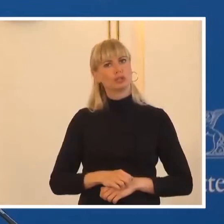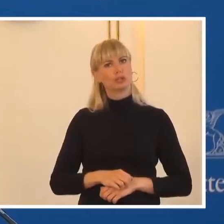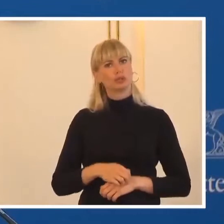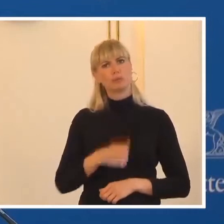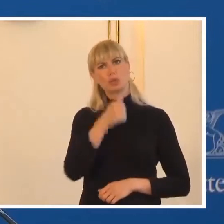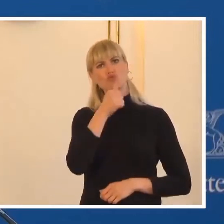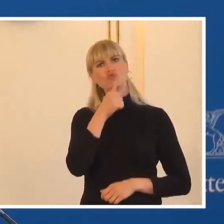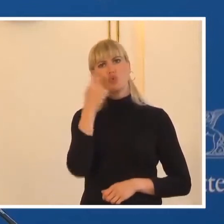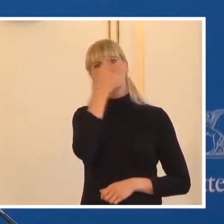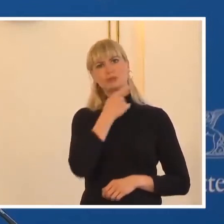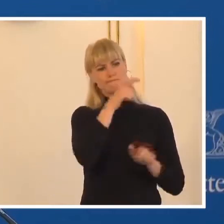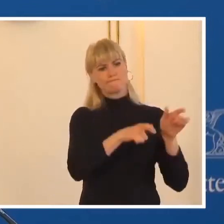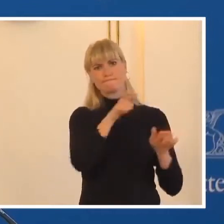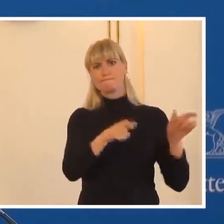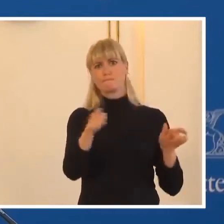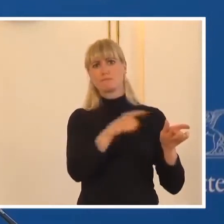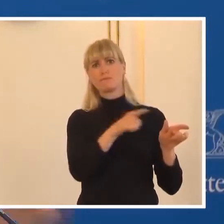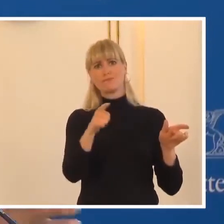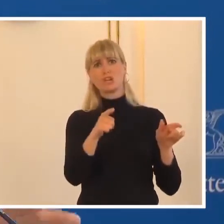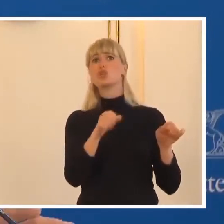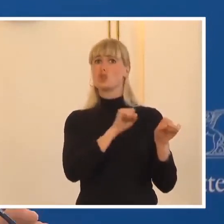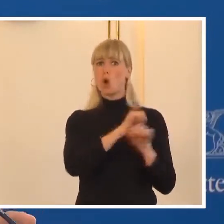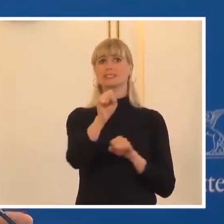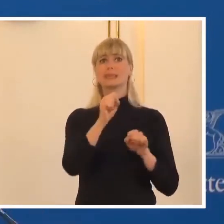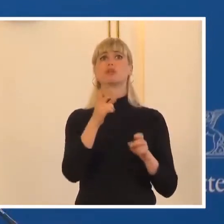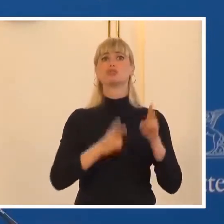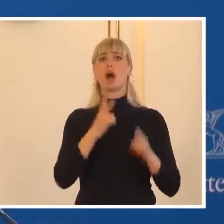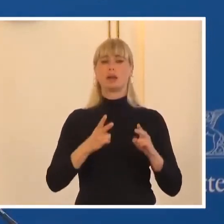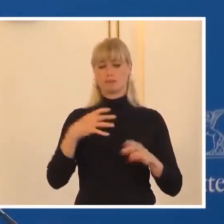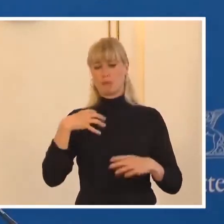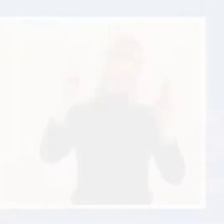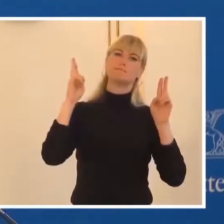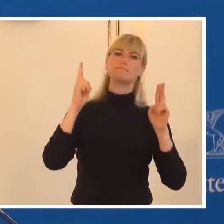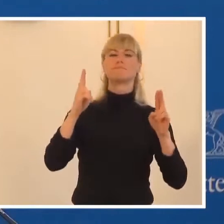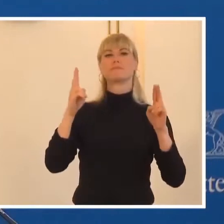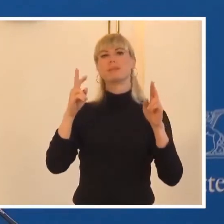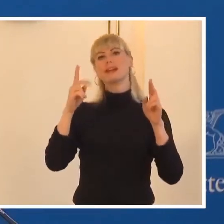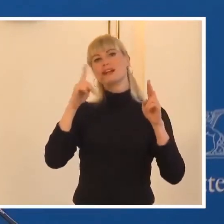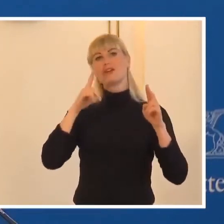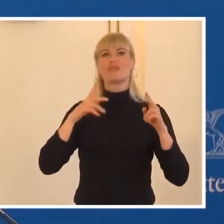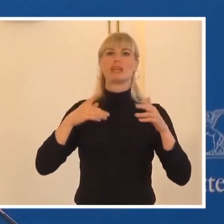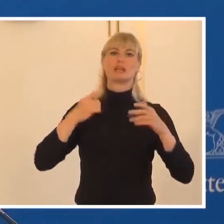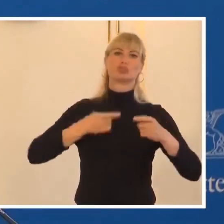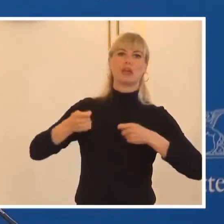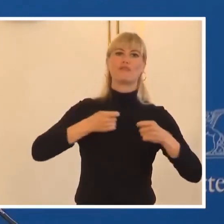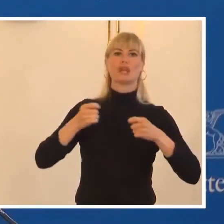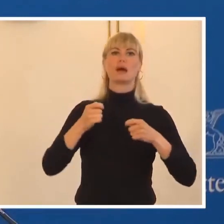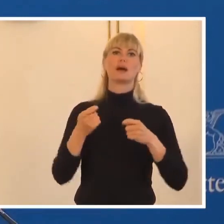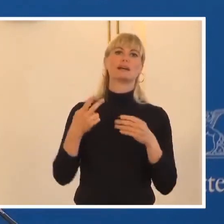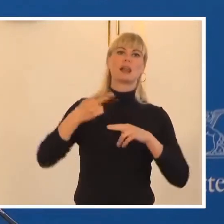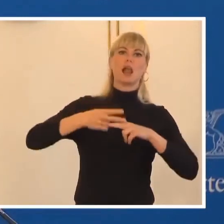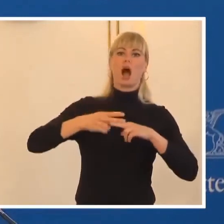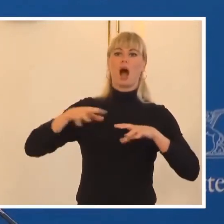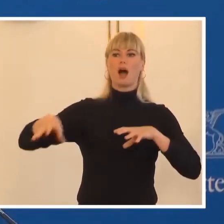Langzeitfolgen hat, dramatische Arten, muss ich das anders beurteilen, als wenn es das nicht hat. Das ist alles eine fragile